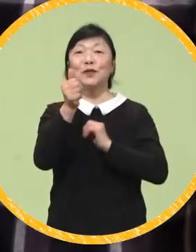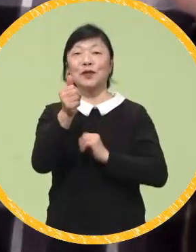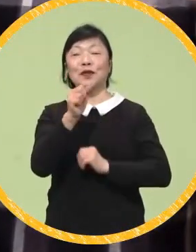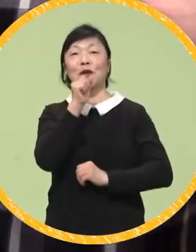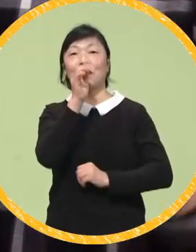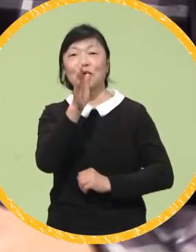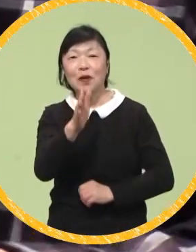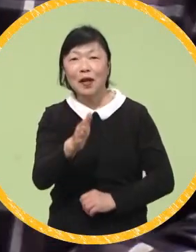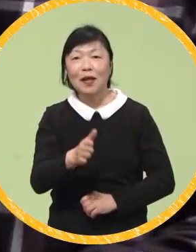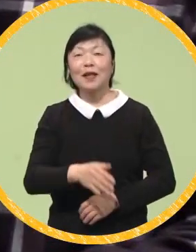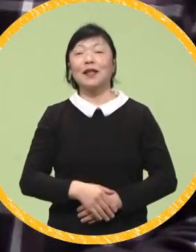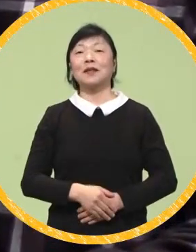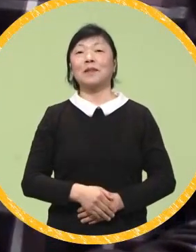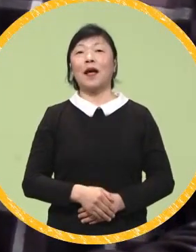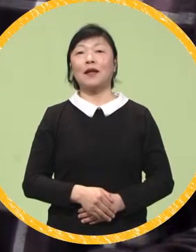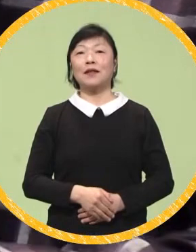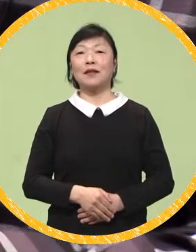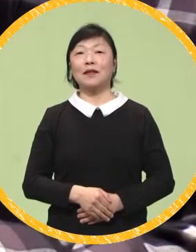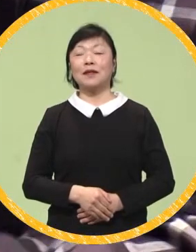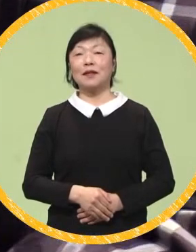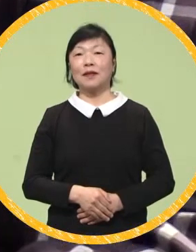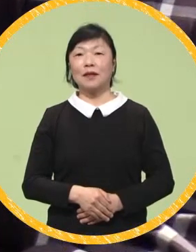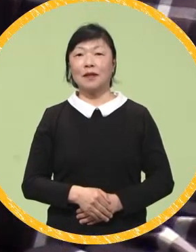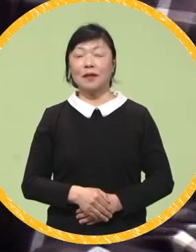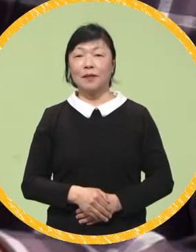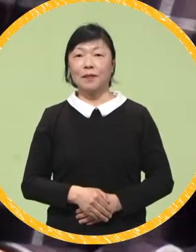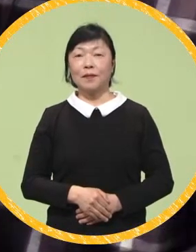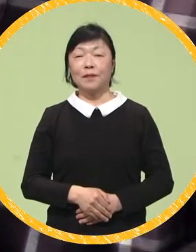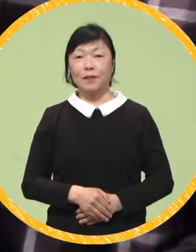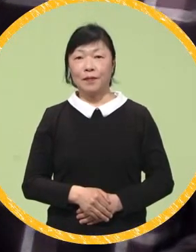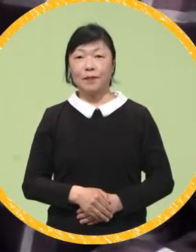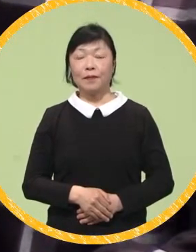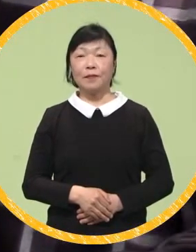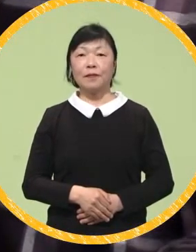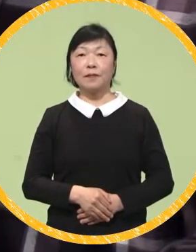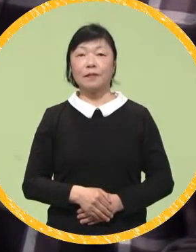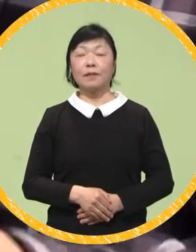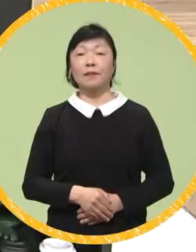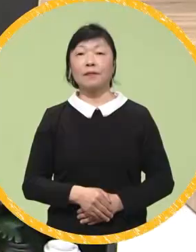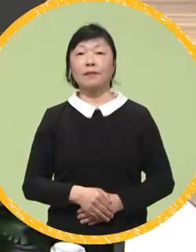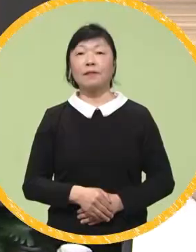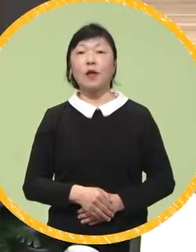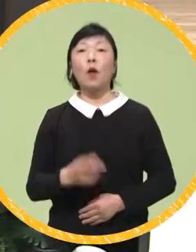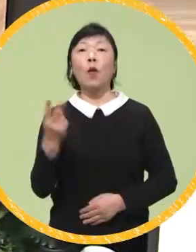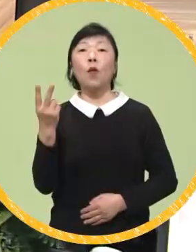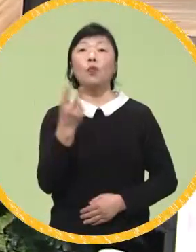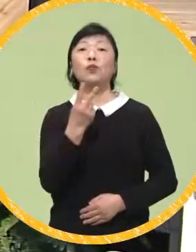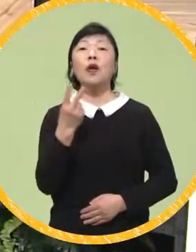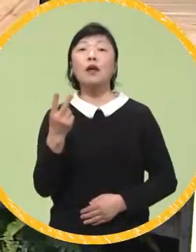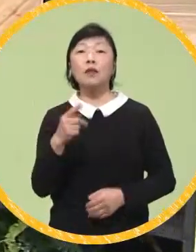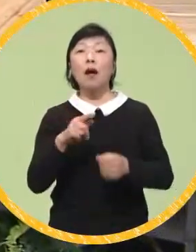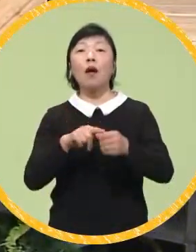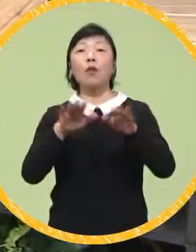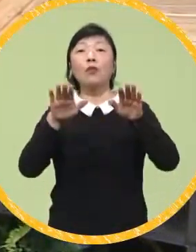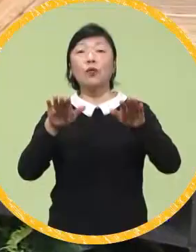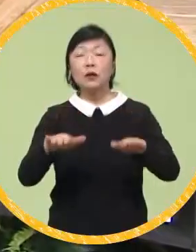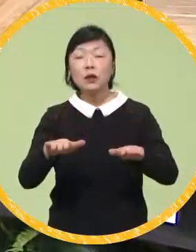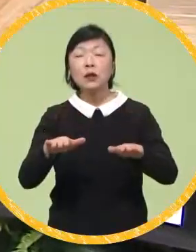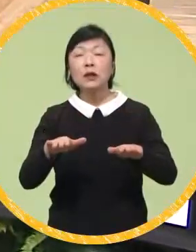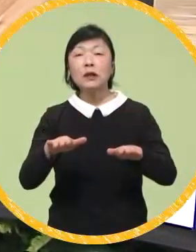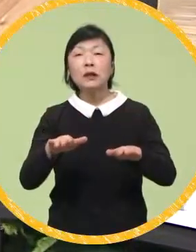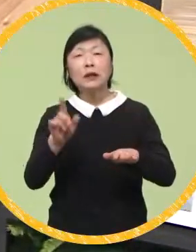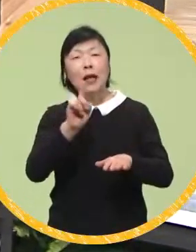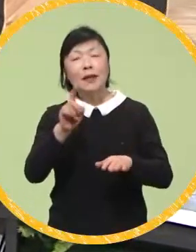ぬーよろしくお願いしますさあということで早速なんですがお二人はですね今年に入って何か